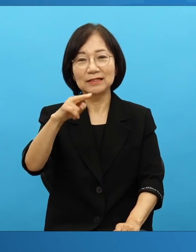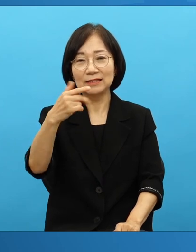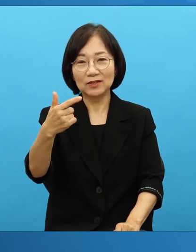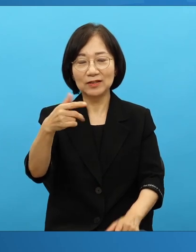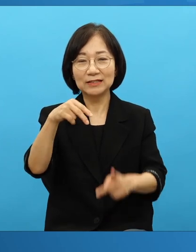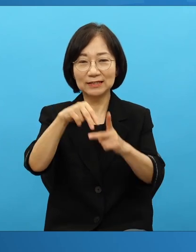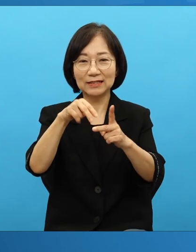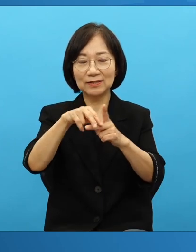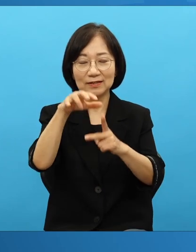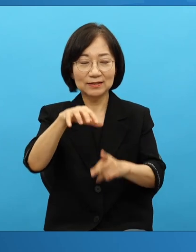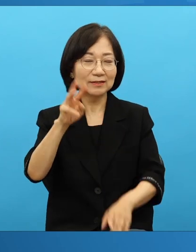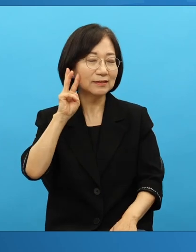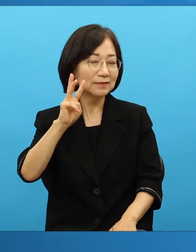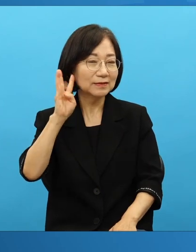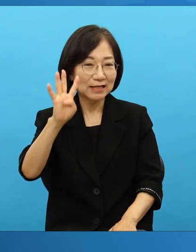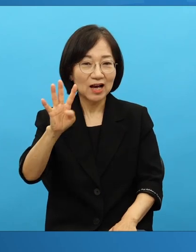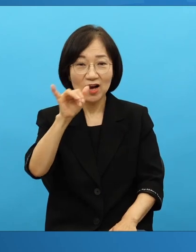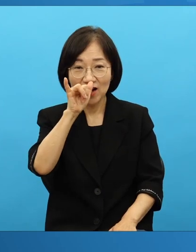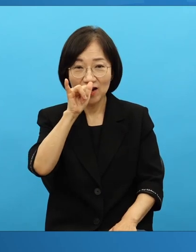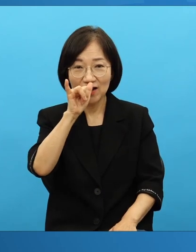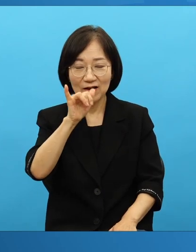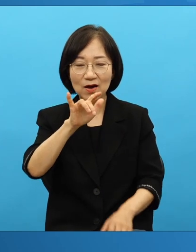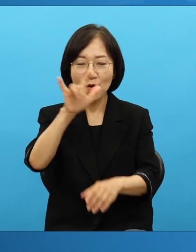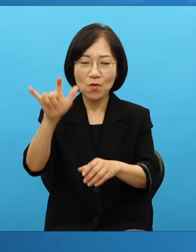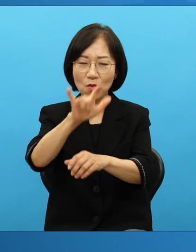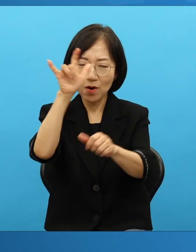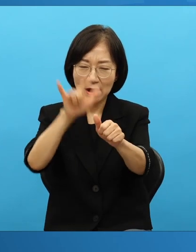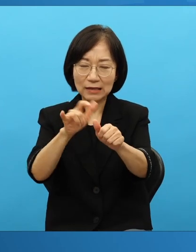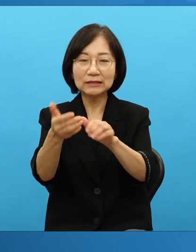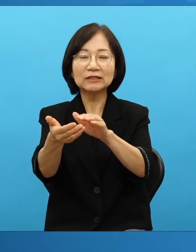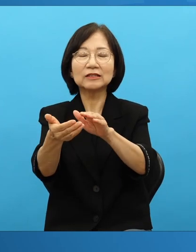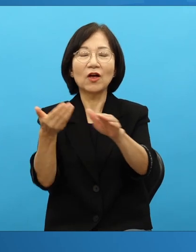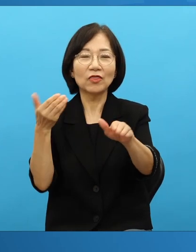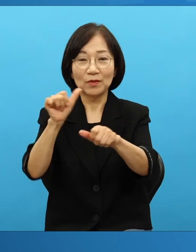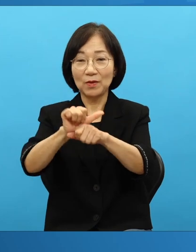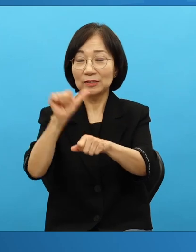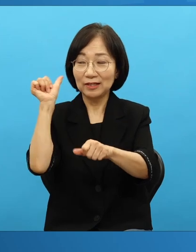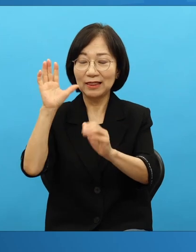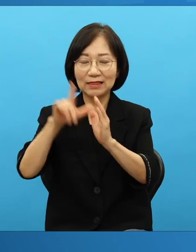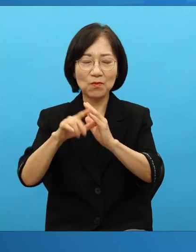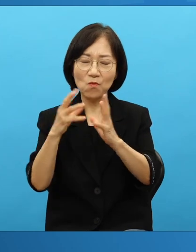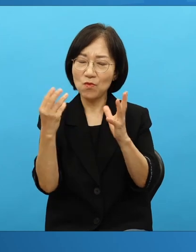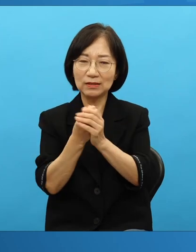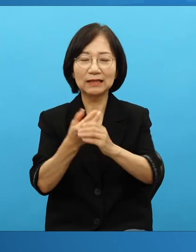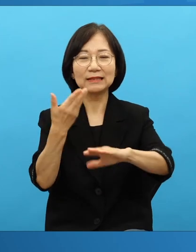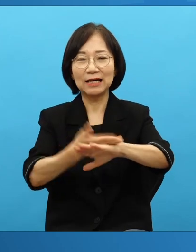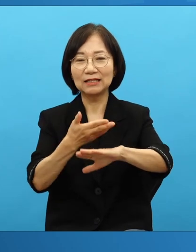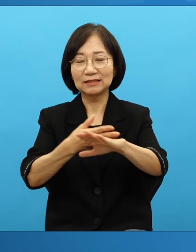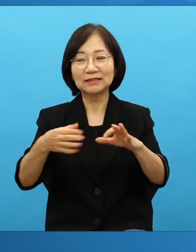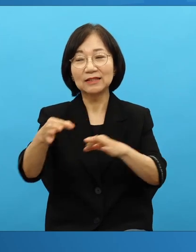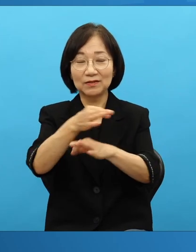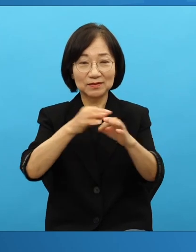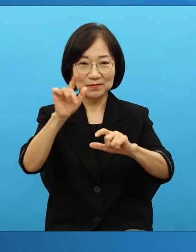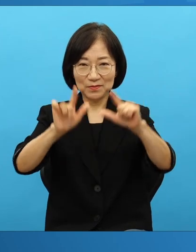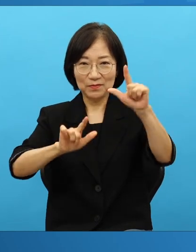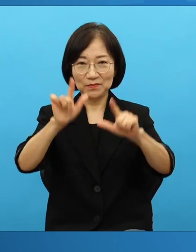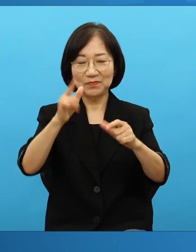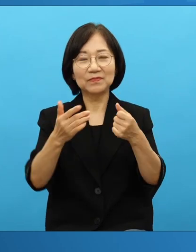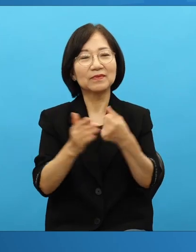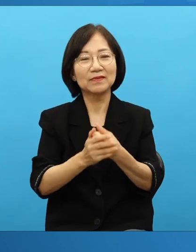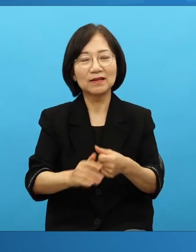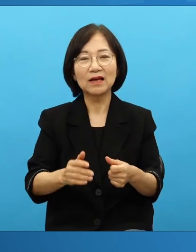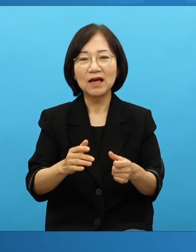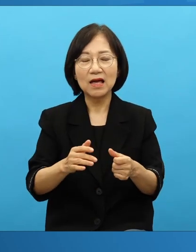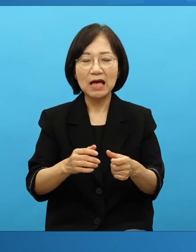진행됩니다. 코로나 이전인 5년 전과는 확연히 다른 경제 상황에 행사를 준비하는